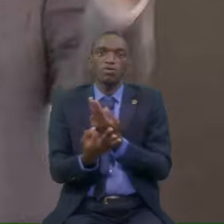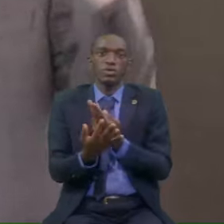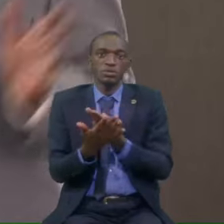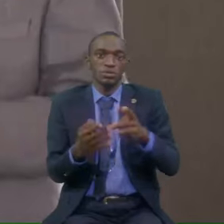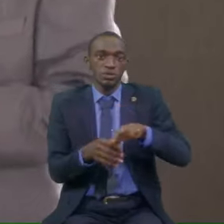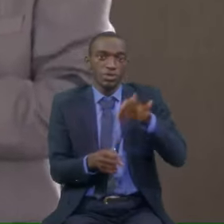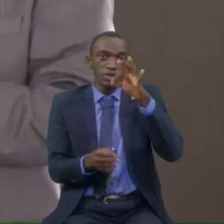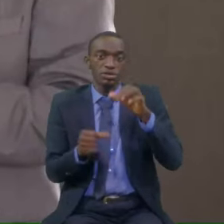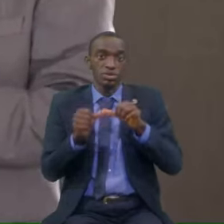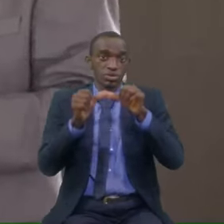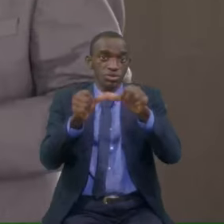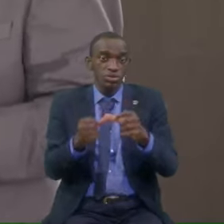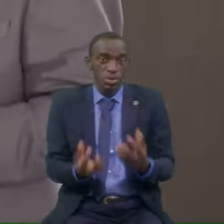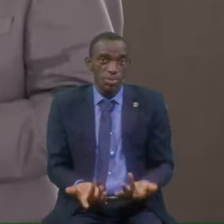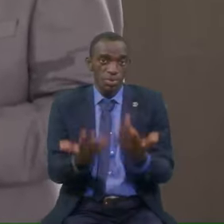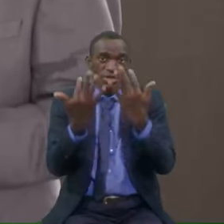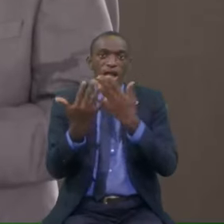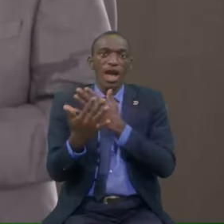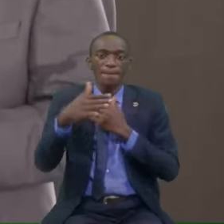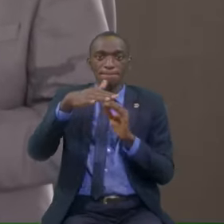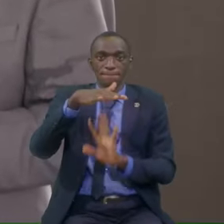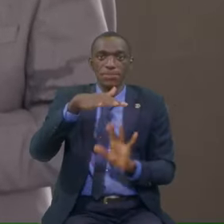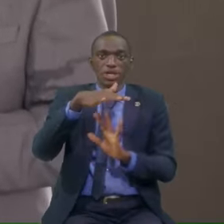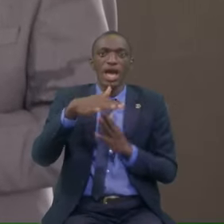Jusqu'à ce que le feu de l'esprit continue à brûler.